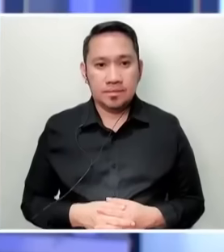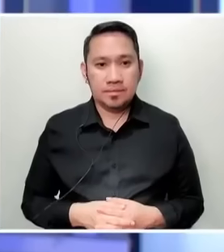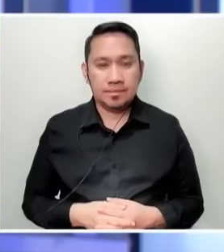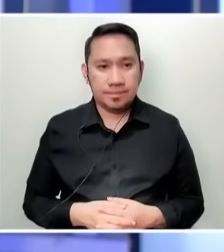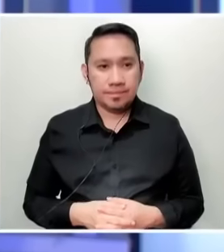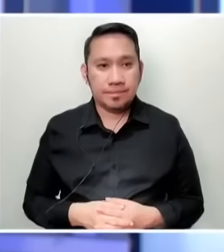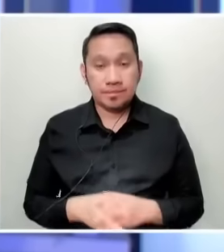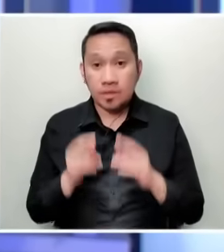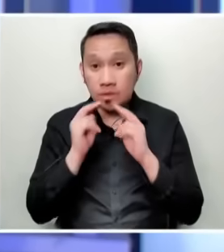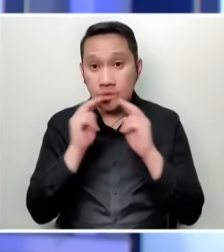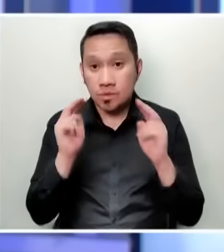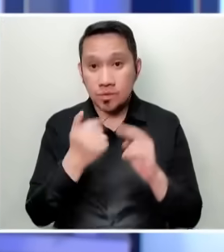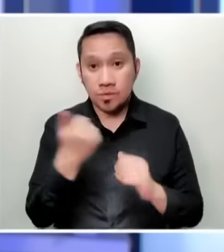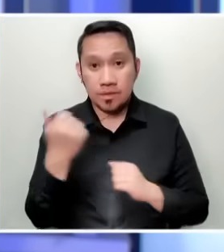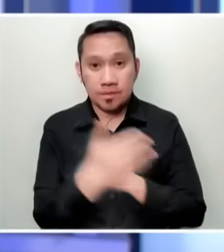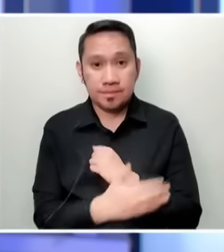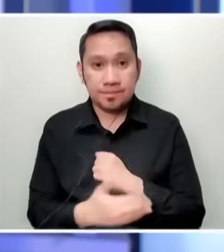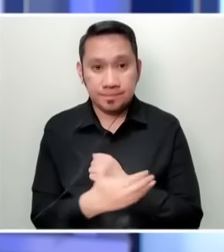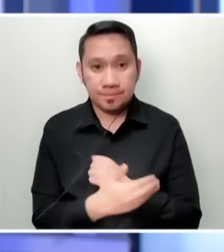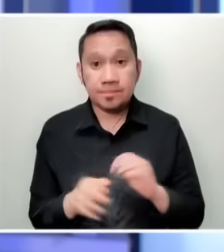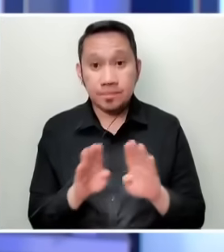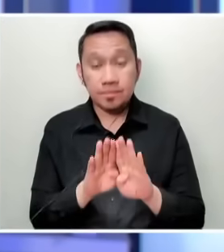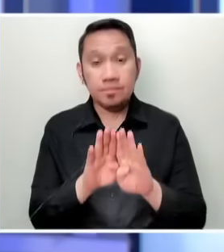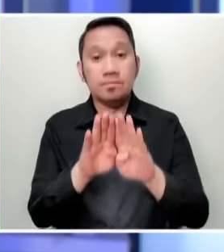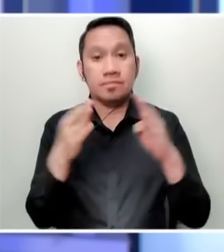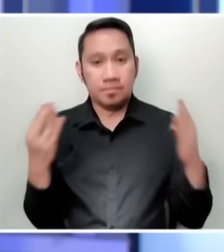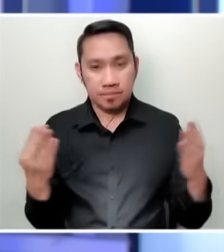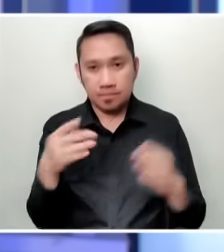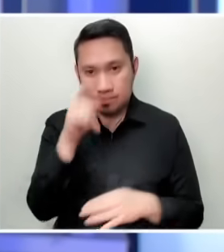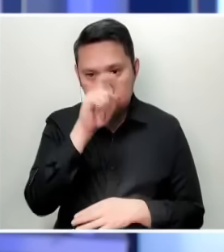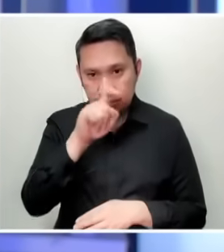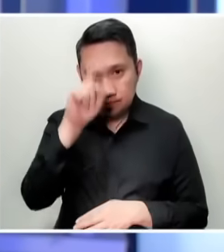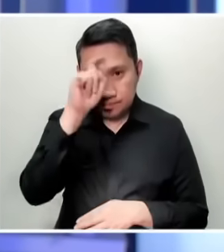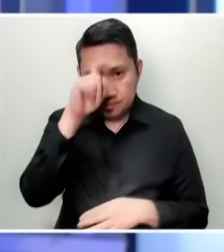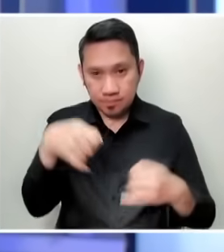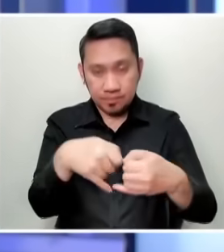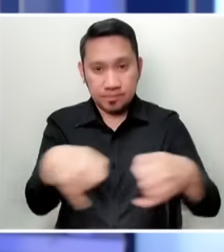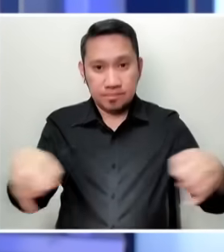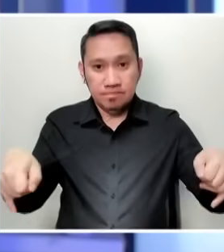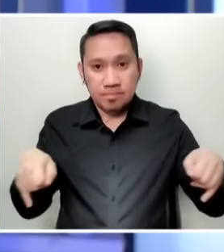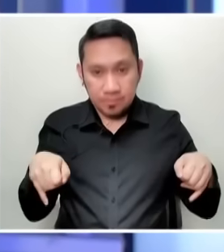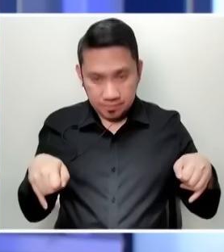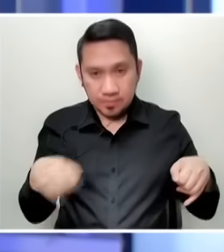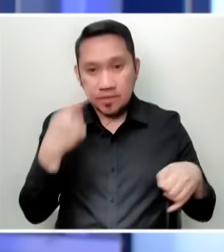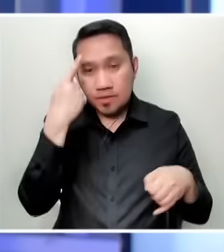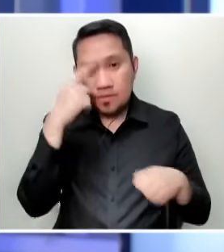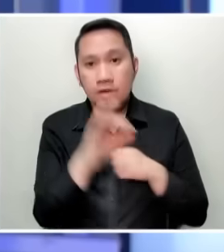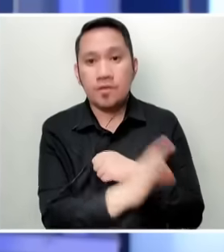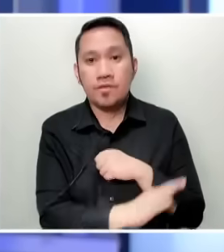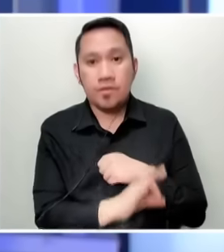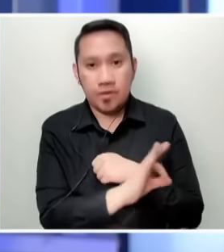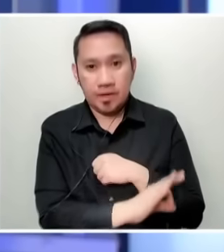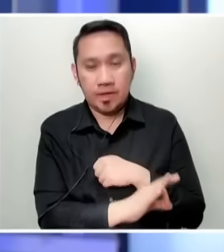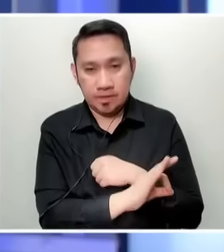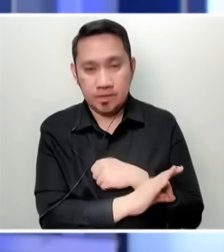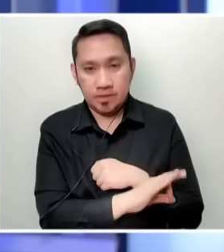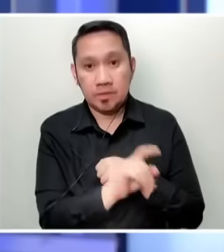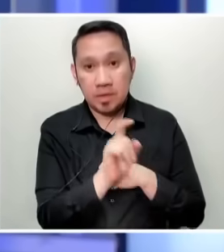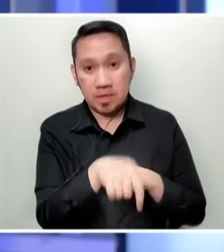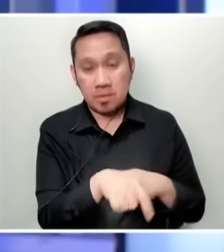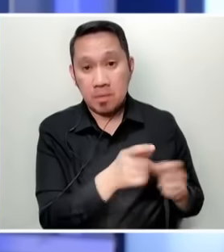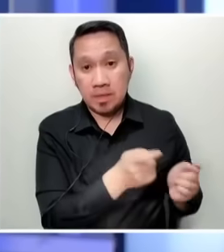Balita sa labas ng bansa, binuksan na sa wakas ng Egypt ang border nito para sa foreign nationals na lumikas mula sa